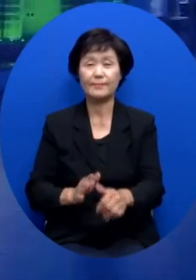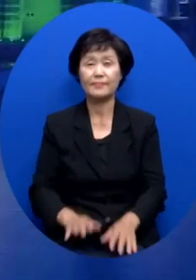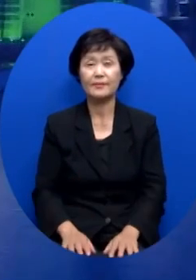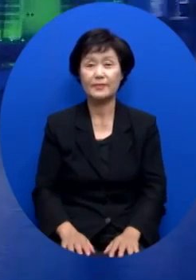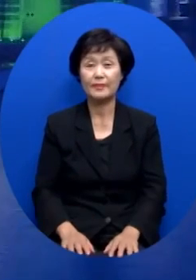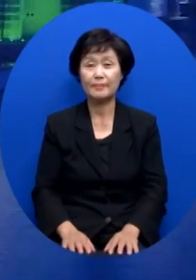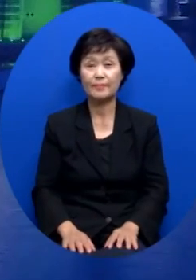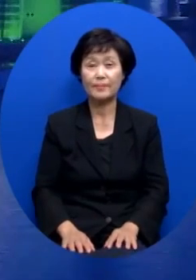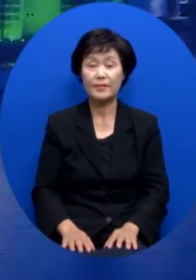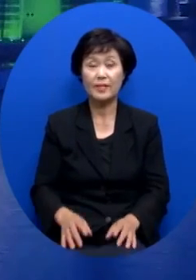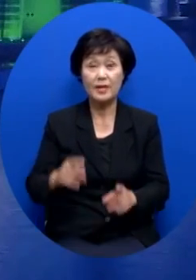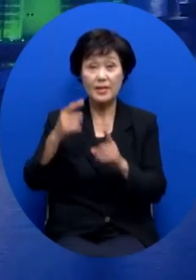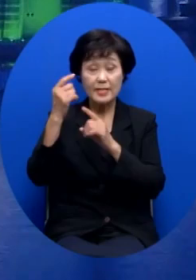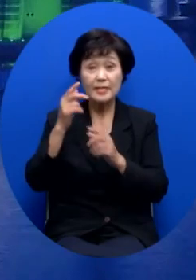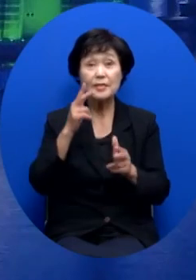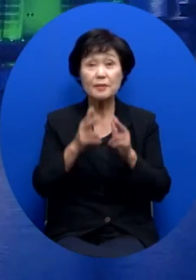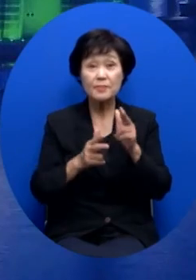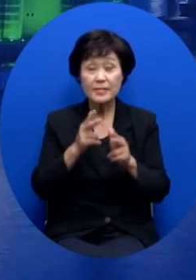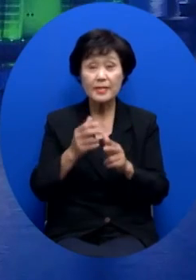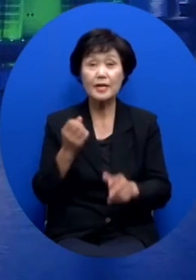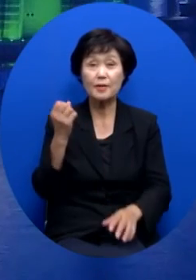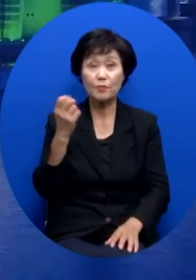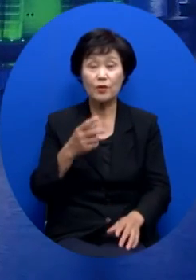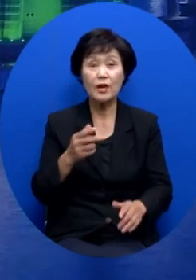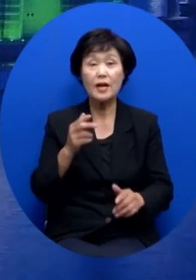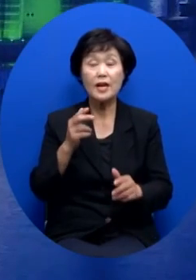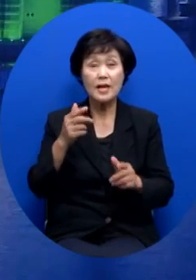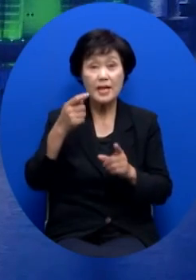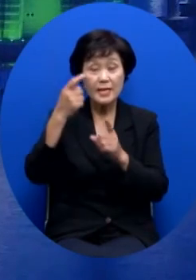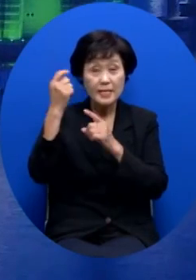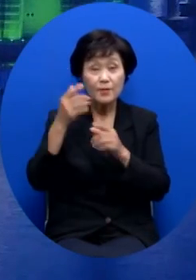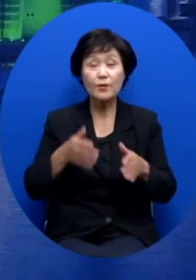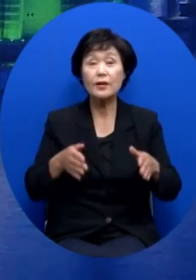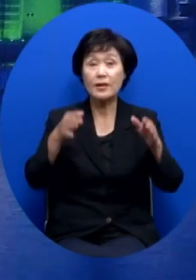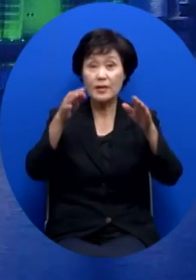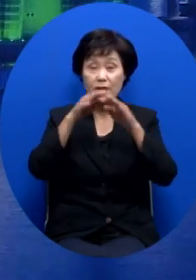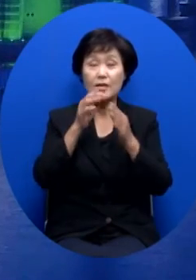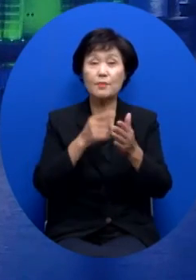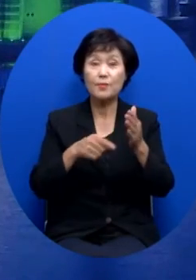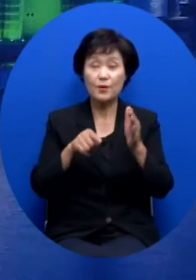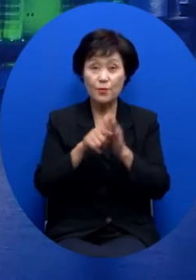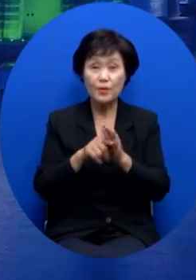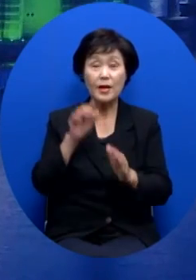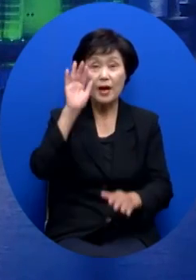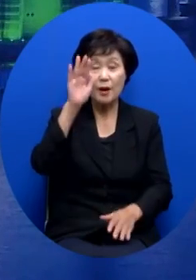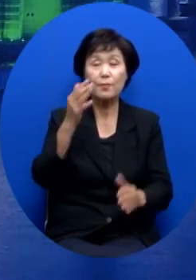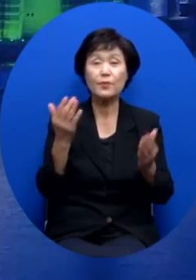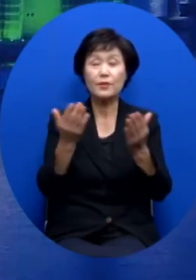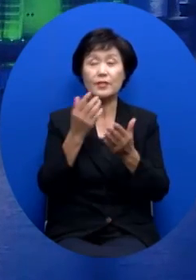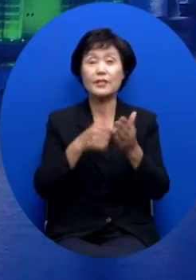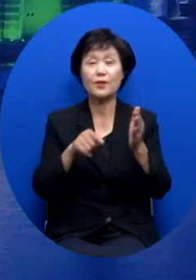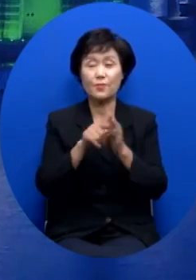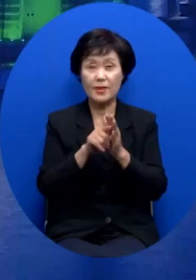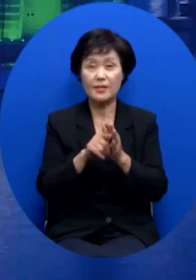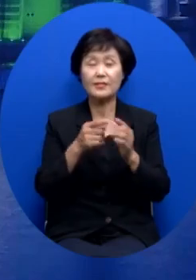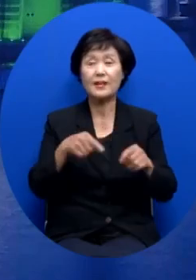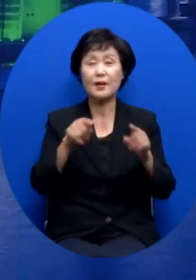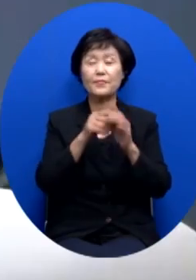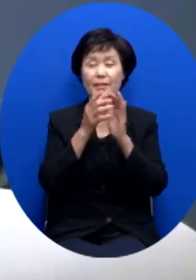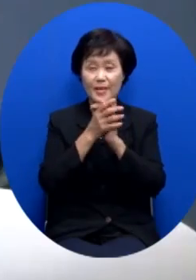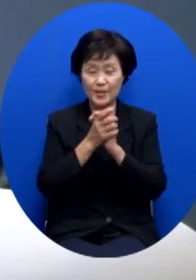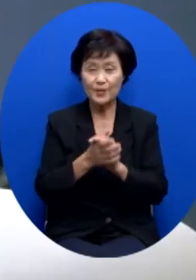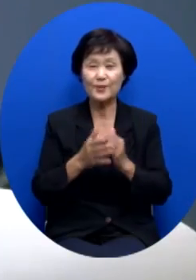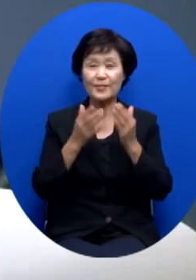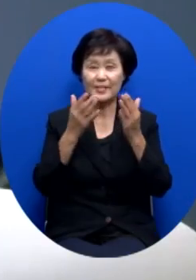순교자 기념 사업의 그리고 어 기념관 걸릴까 더불어 앞으로 사역을 위해서 함께 기도하도록 하겠습니다 목사님을 말씀 감사합니다